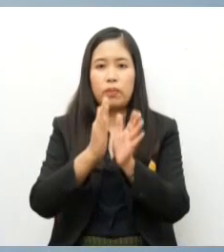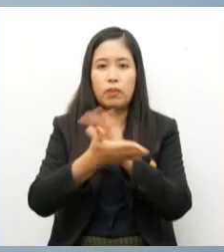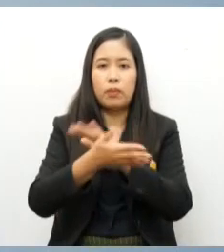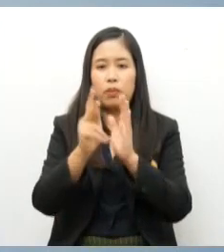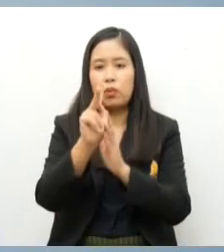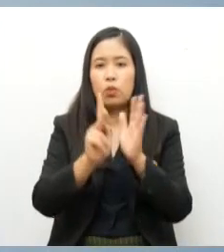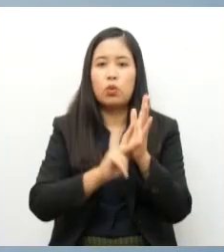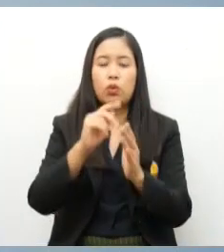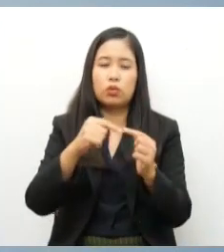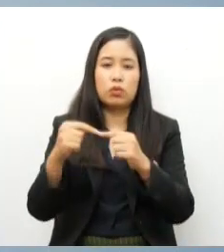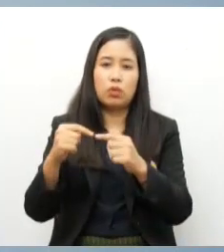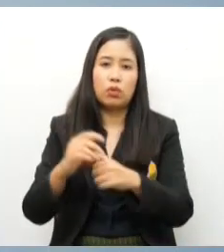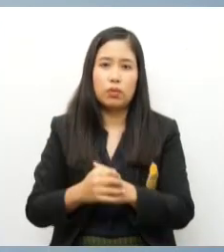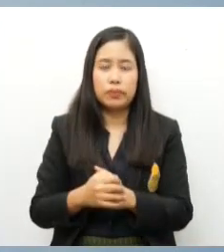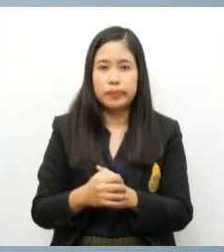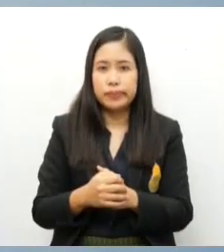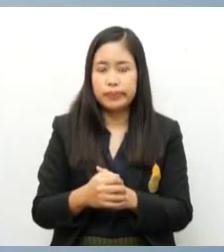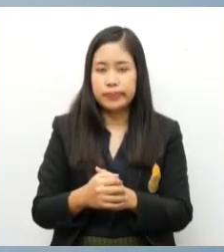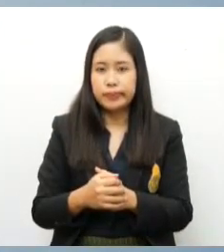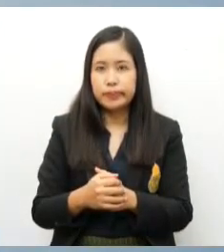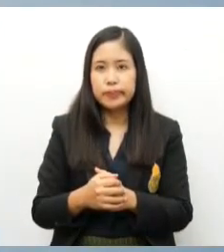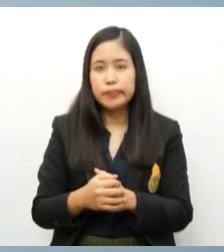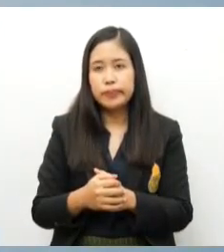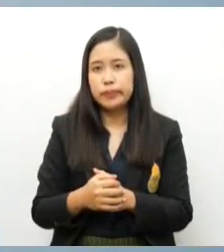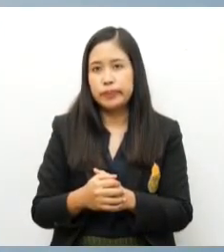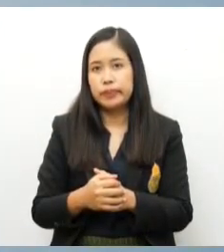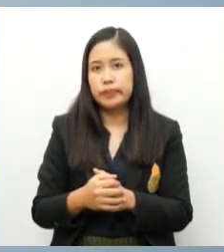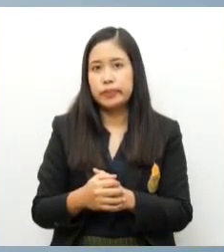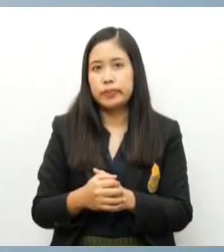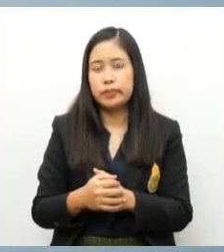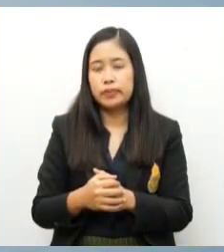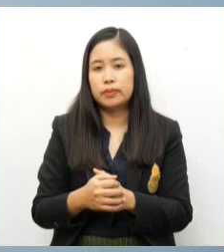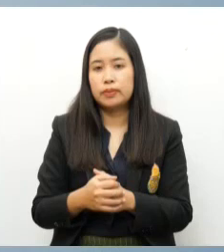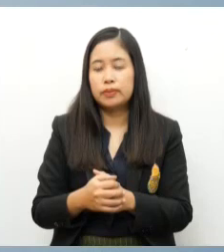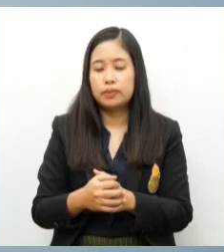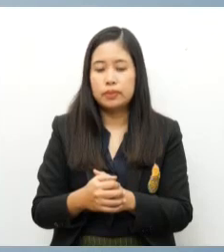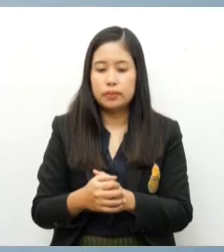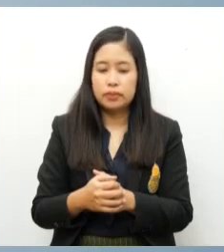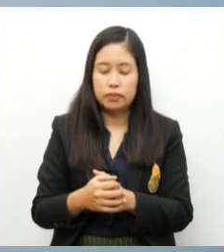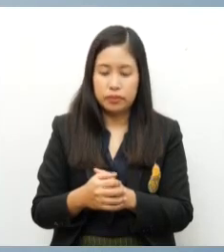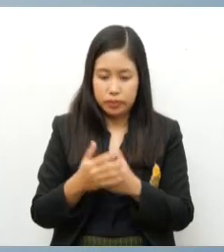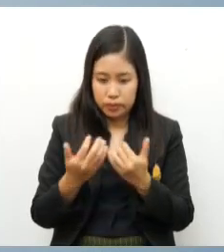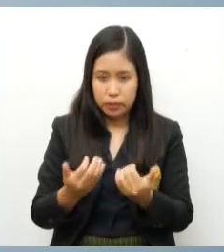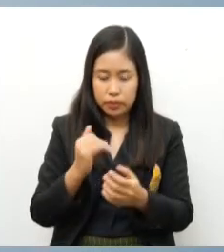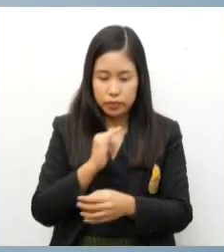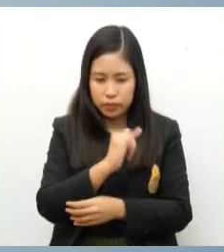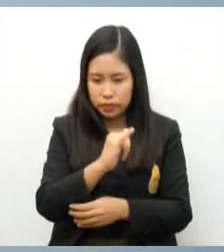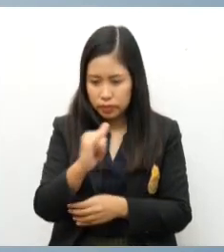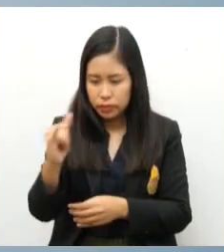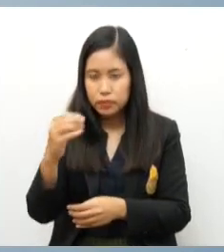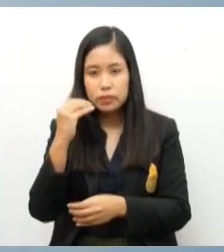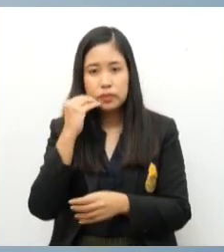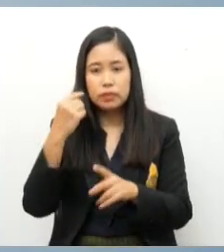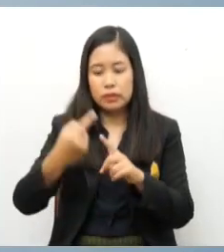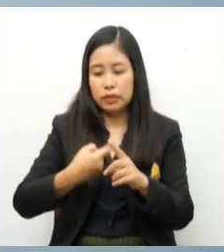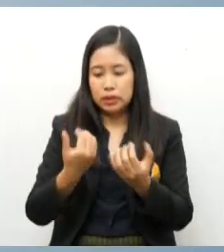ครับกับอีกเรื่องนึงครับก็คือเรื่องที่เราได้ออกเยี่ยมบ้านหรือเราเรียกว่าเดือนแห่งการเยี่ยม